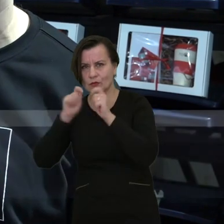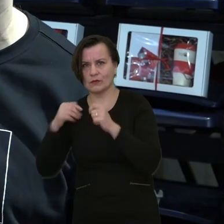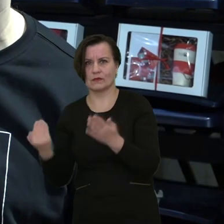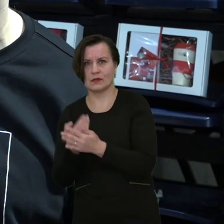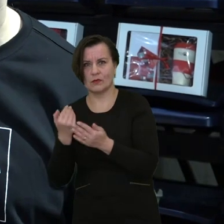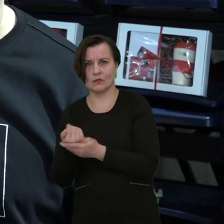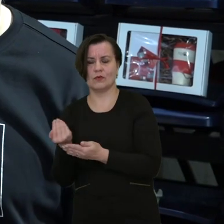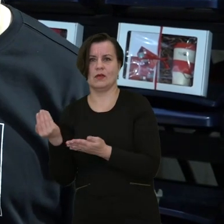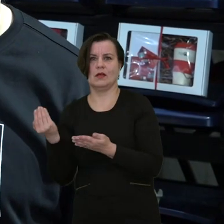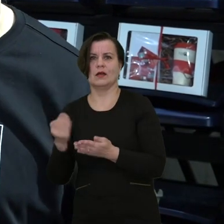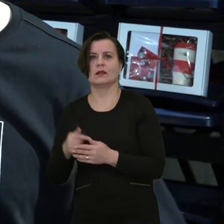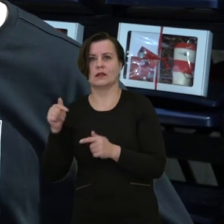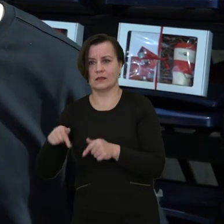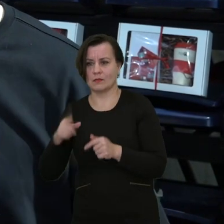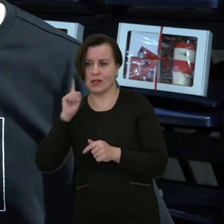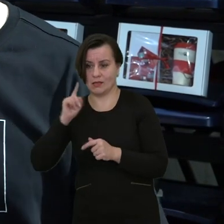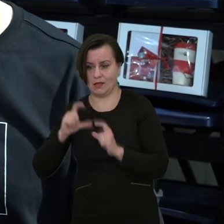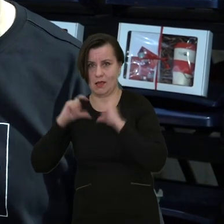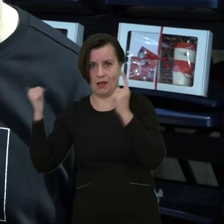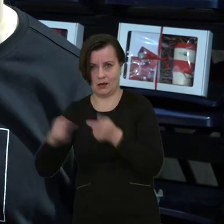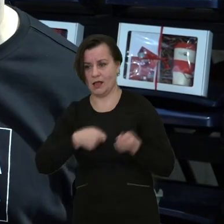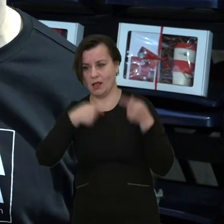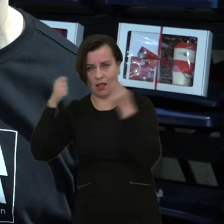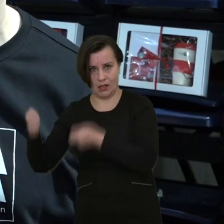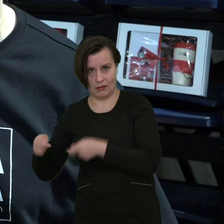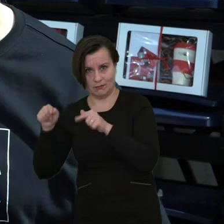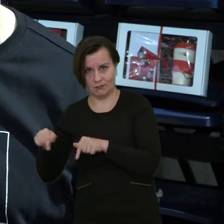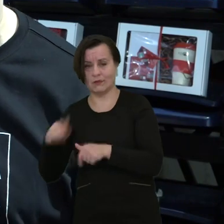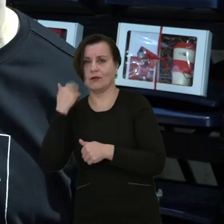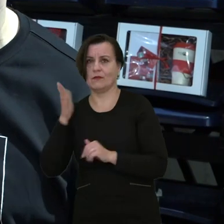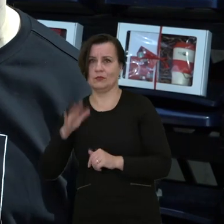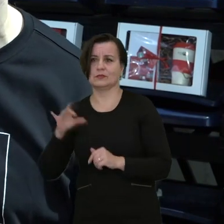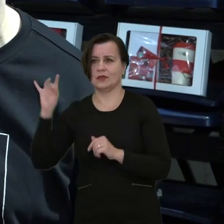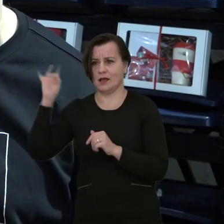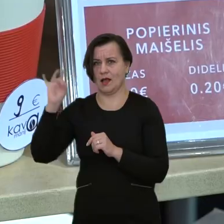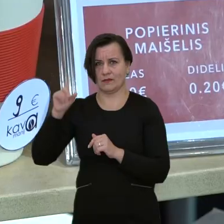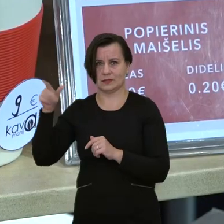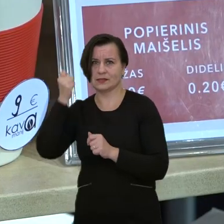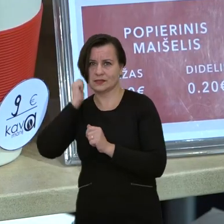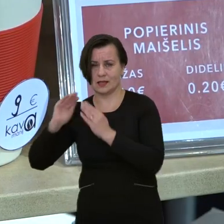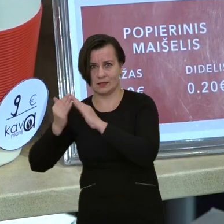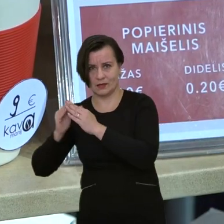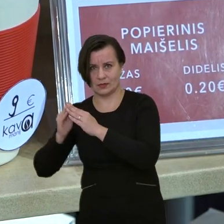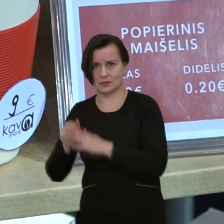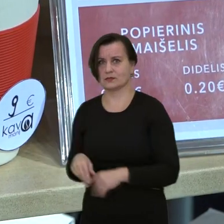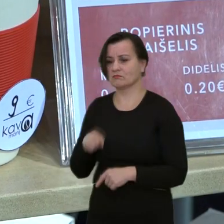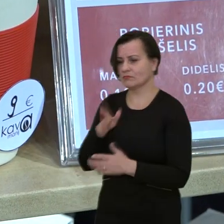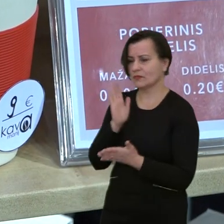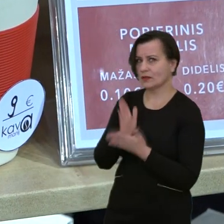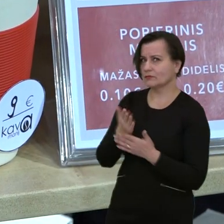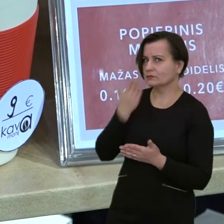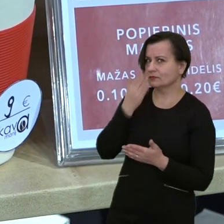viską pakuojam, tai šiek tiek persikėlėm į senamiestį laikinai areną, o paskui iki pat švenčių visų lauksim senamiestyje. Pakuoja tai